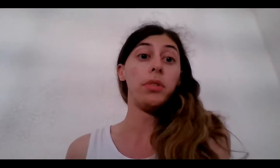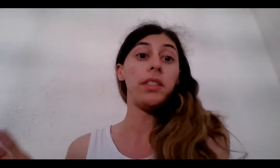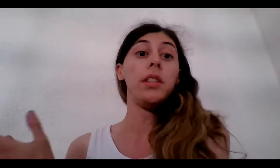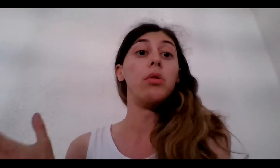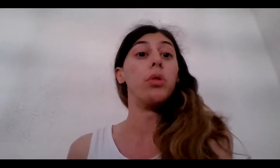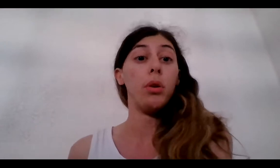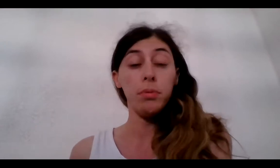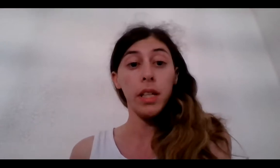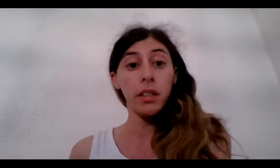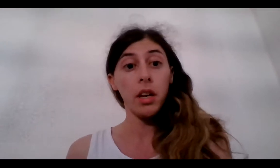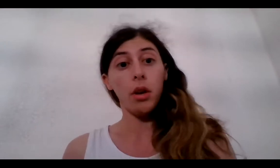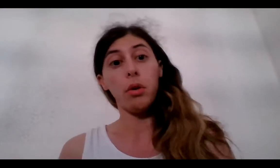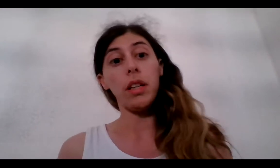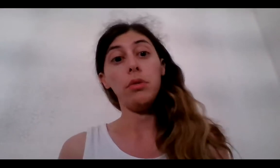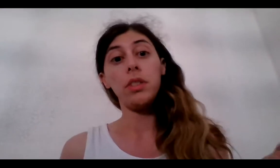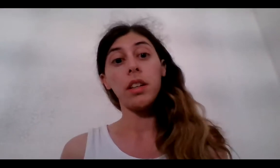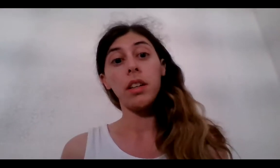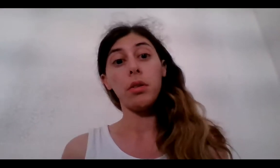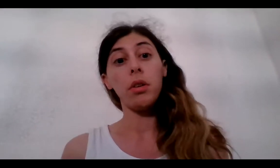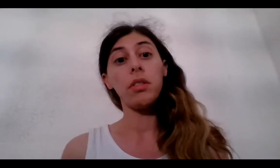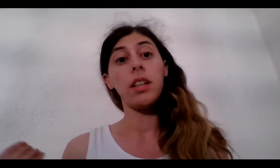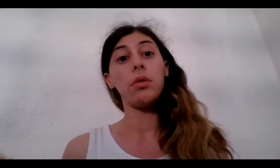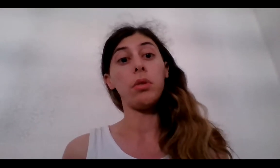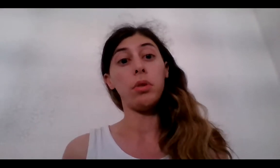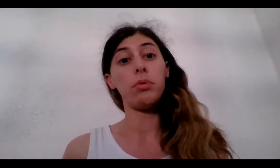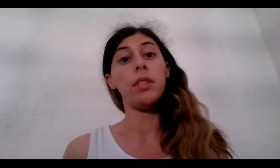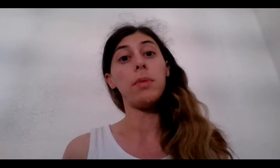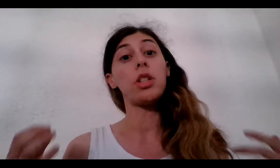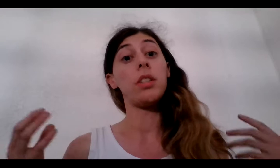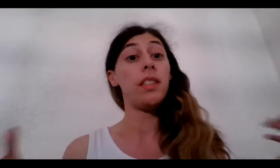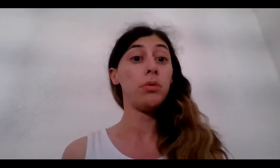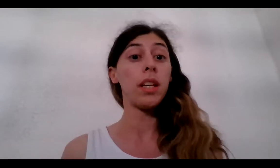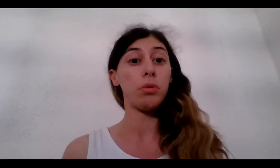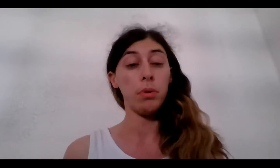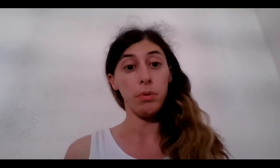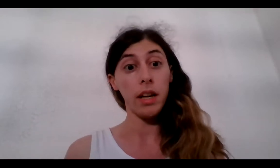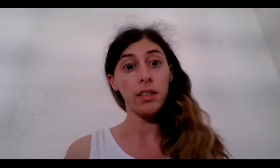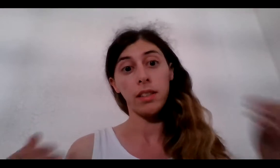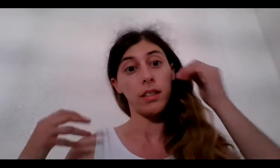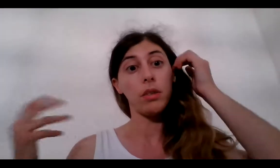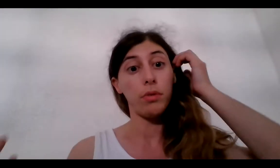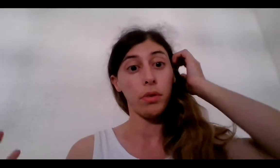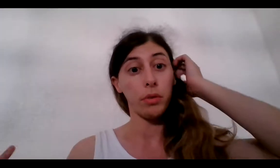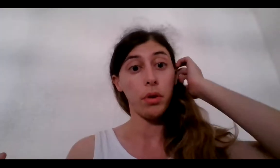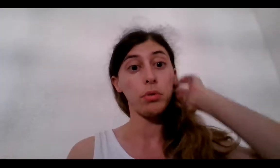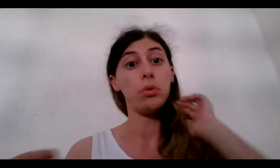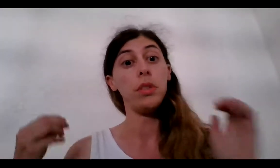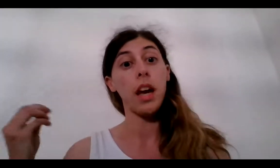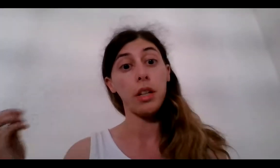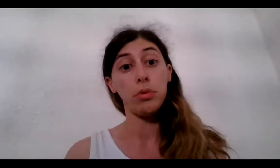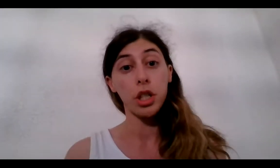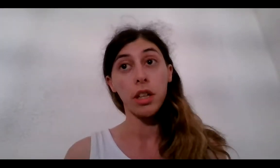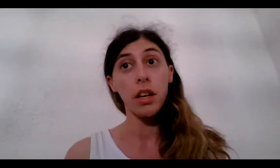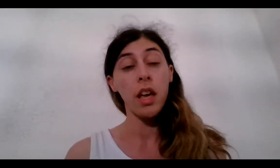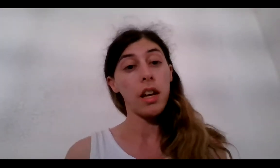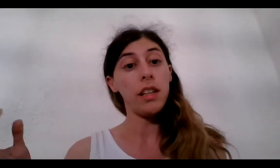mais aussi le grand public. Il nous tient à cœur d'être dans une démarche d'éducation populaire, c'est-à-dire de faire en sorte de donner à